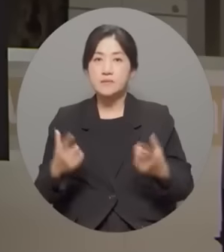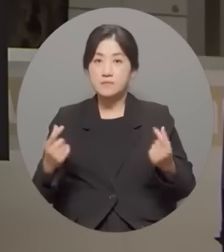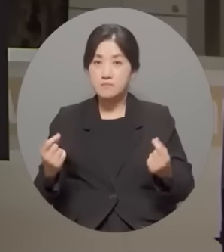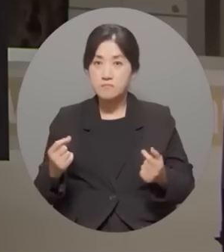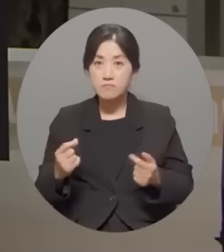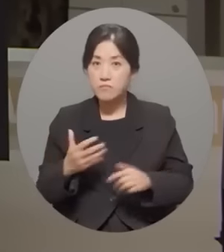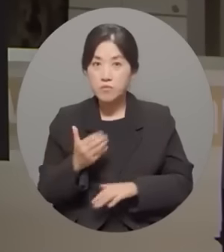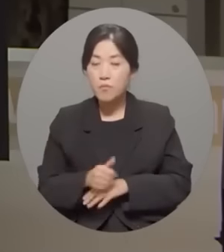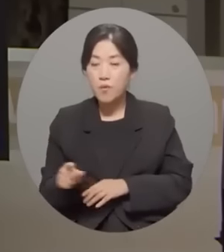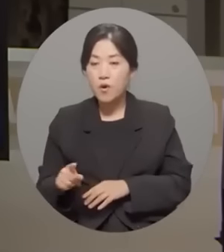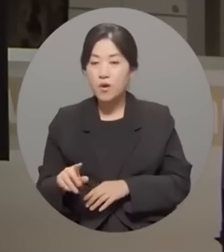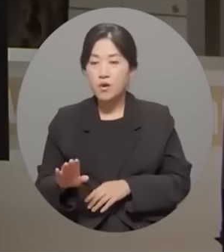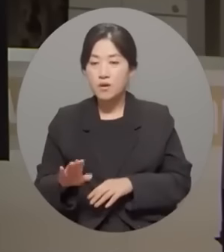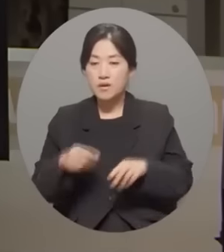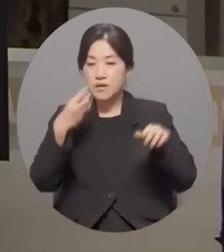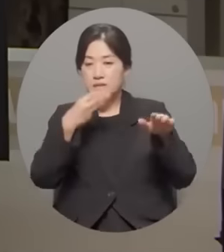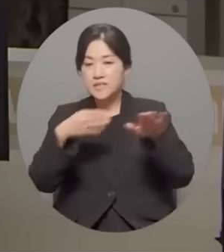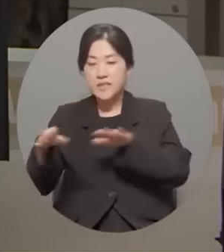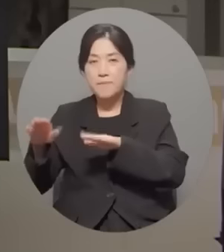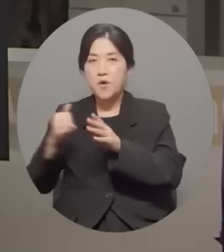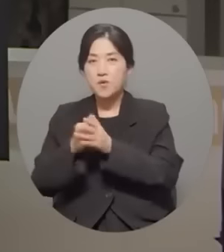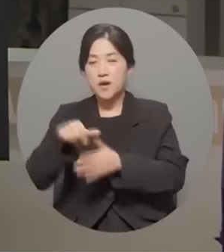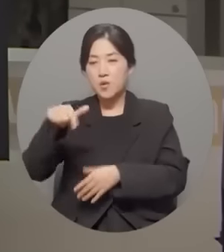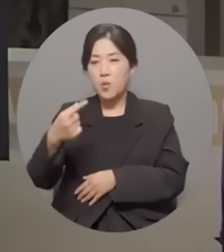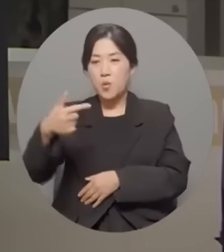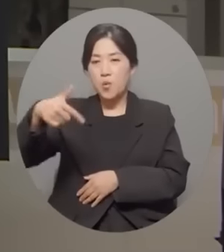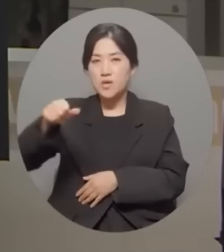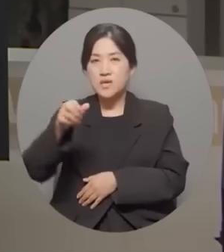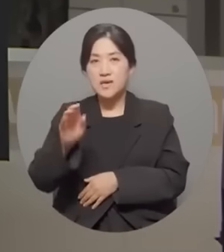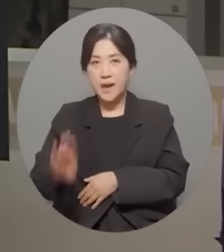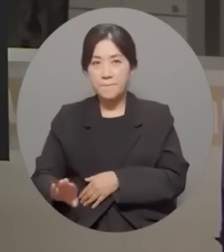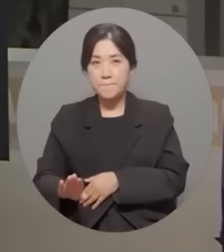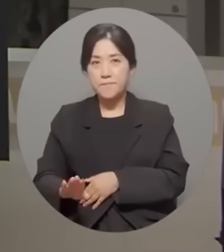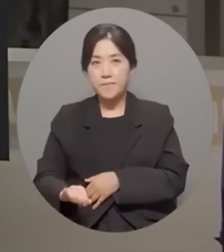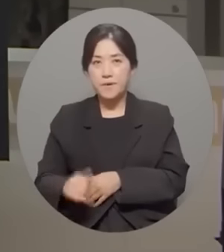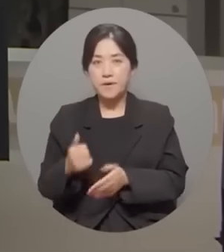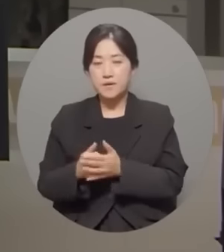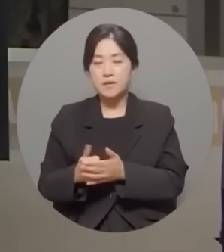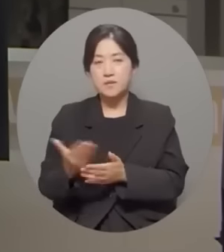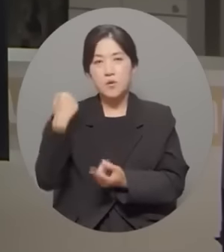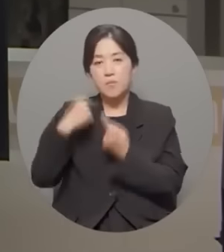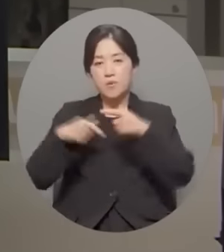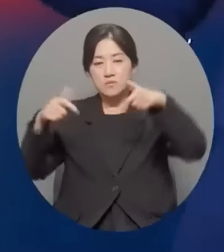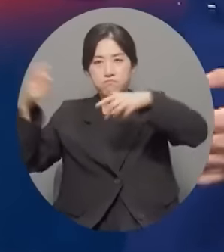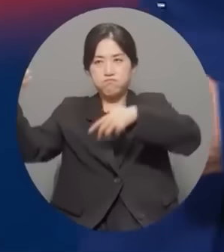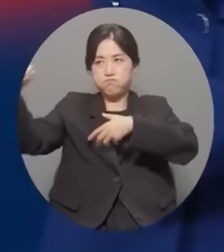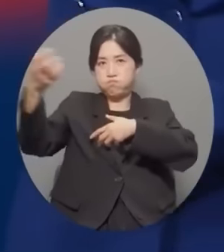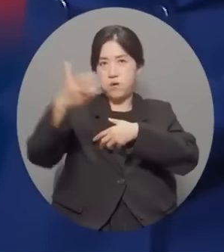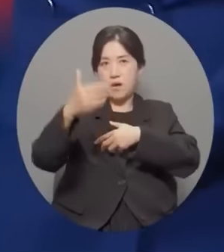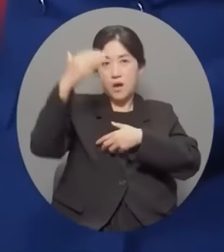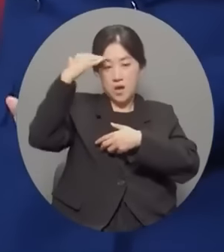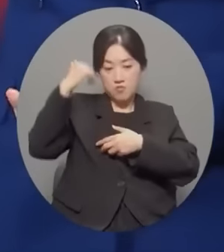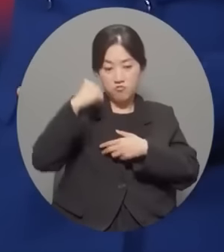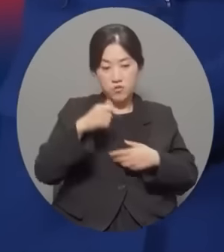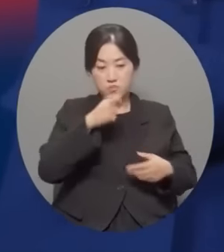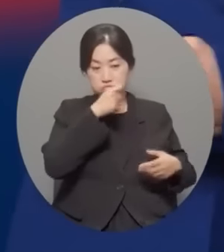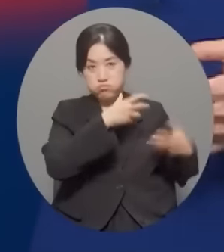되면 북태평양 고기압이 예년보다 서쪽으로 강하게 확장해 우리나라로 유입되는